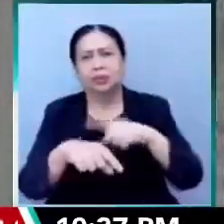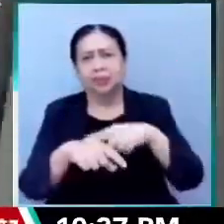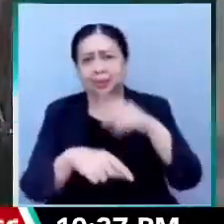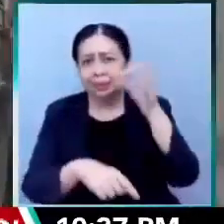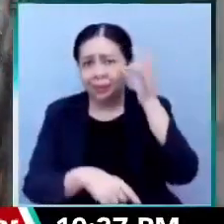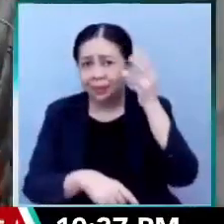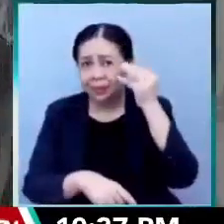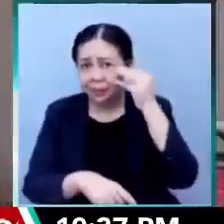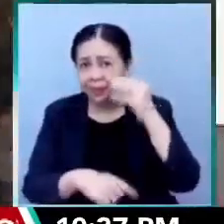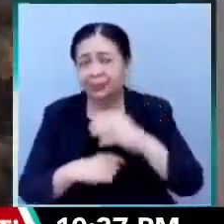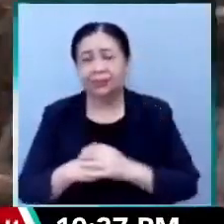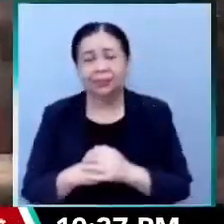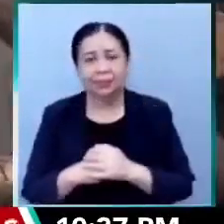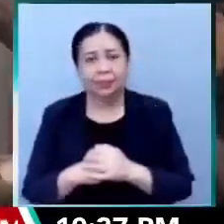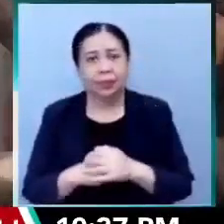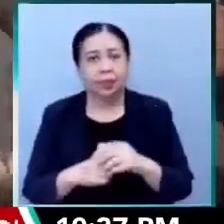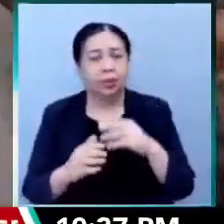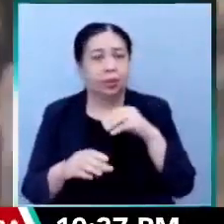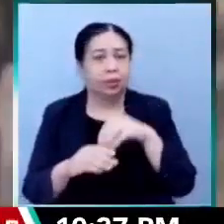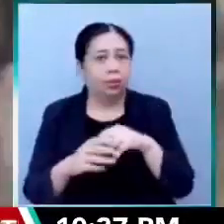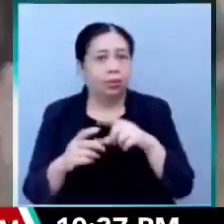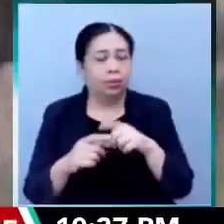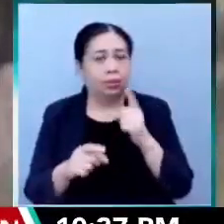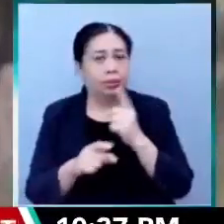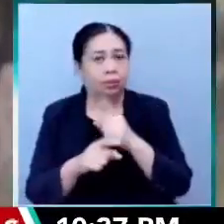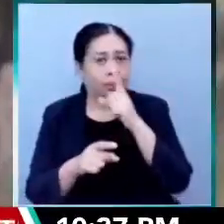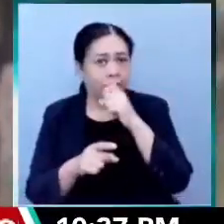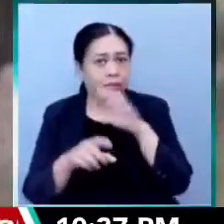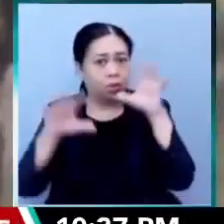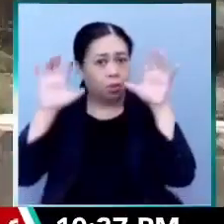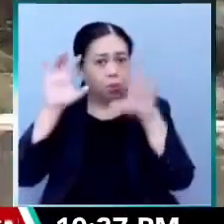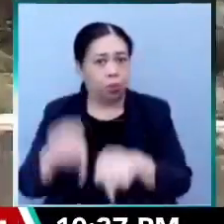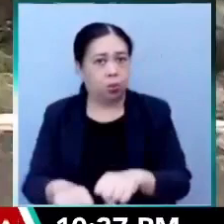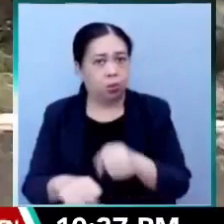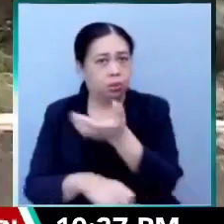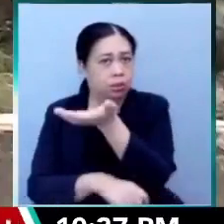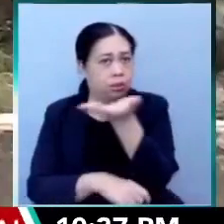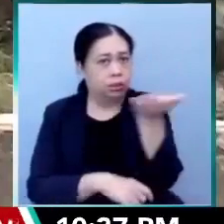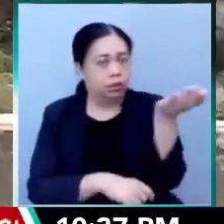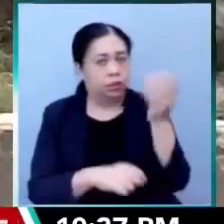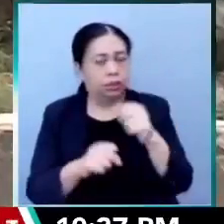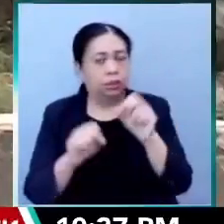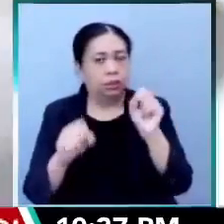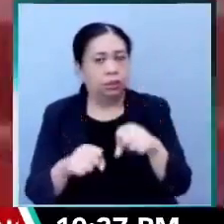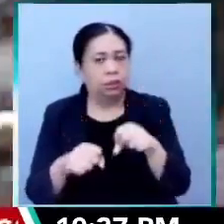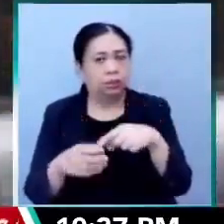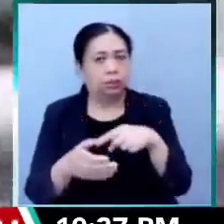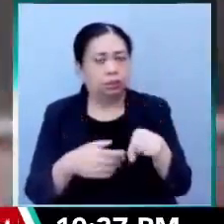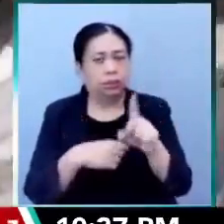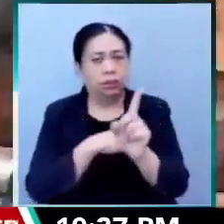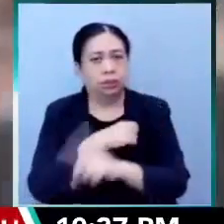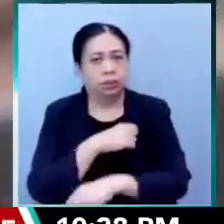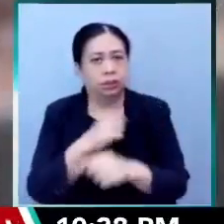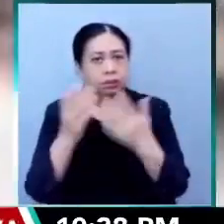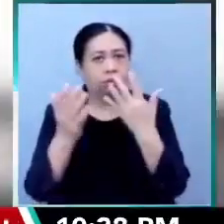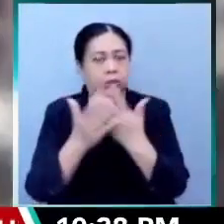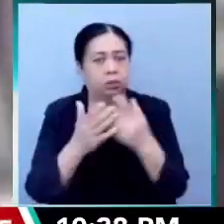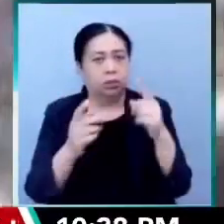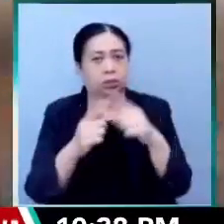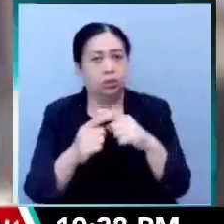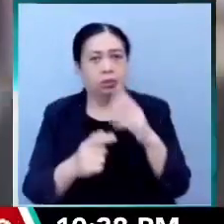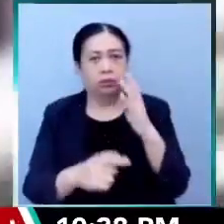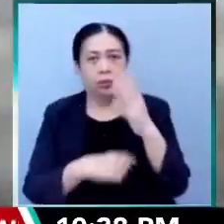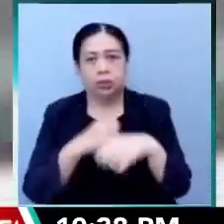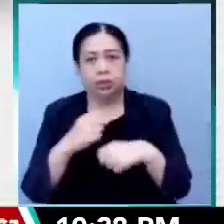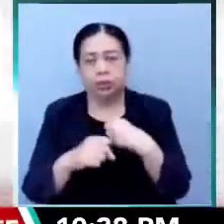Sr. Ang mga nasa hustong gulang na mahuhuling namamalimos ay maaaring magbayad ng multa at makulong ng hanggang 4 na taon. Pati